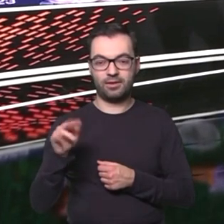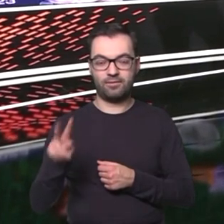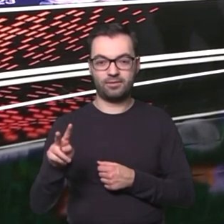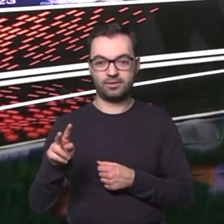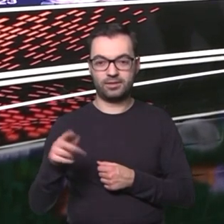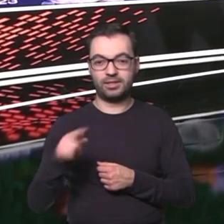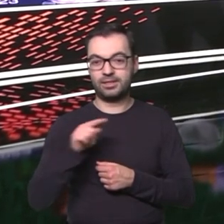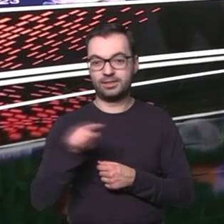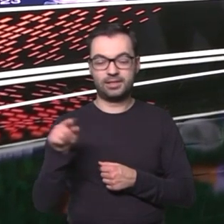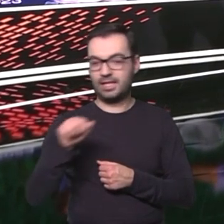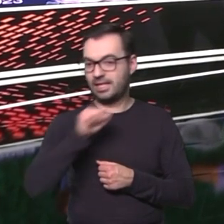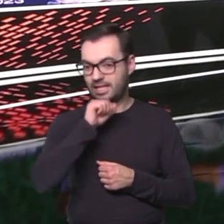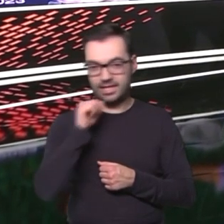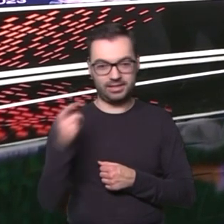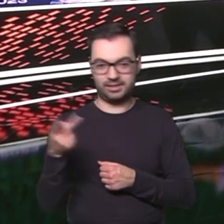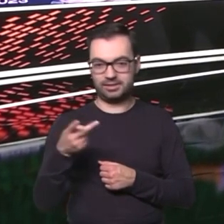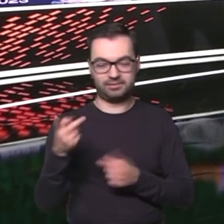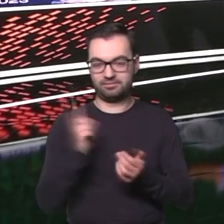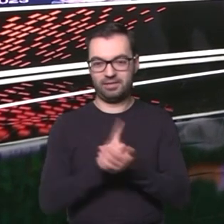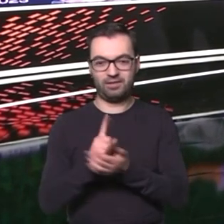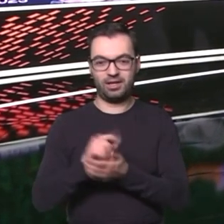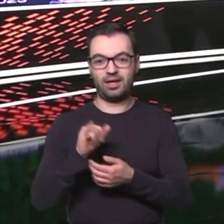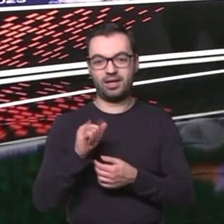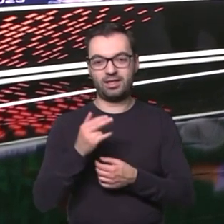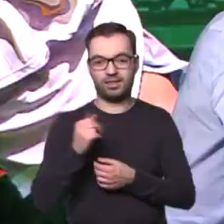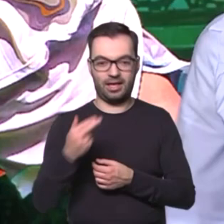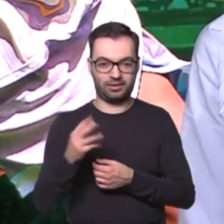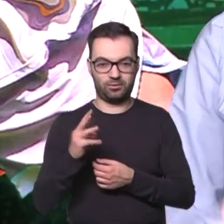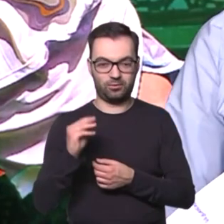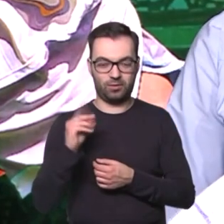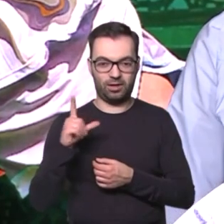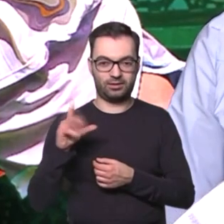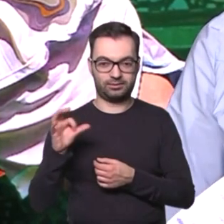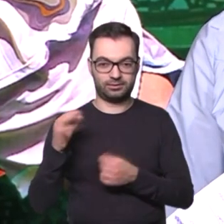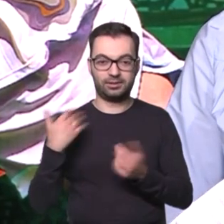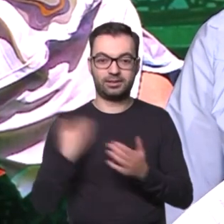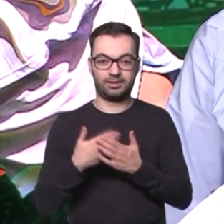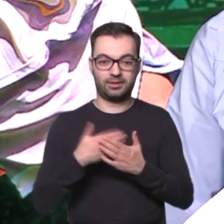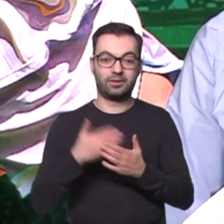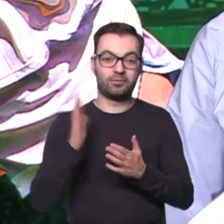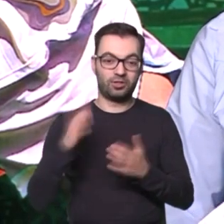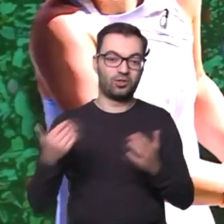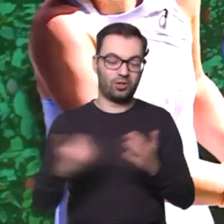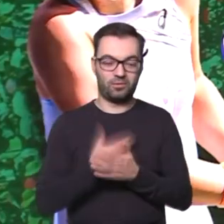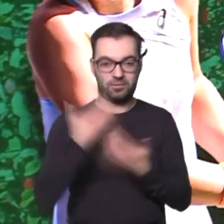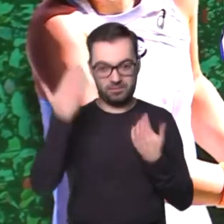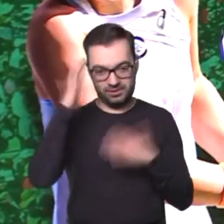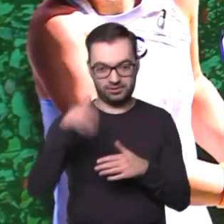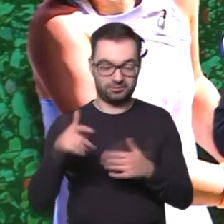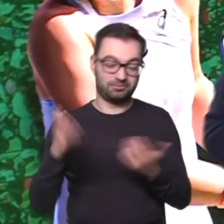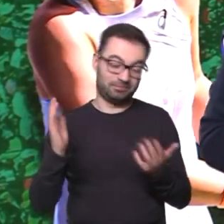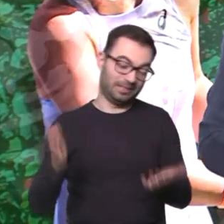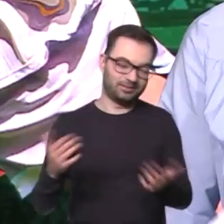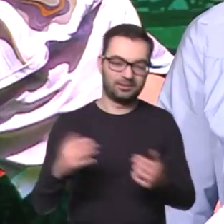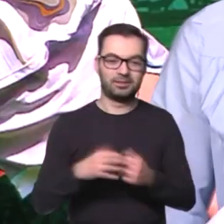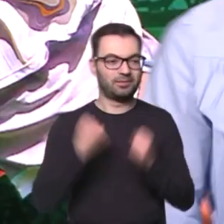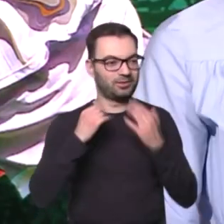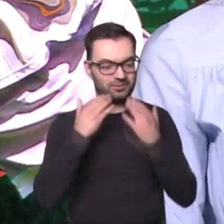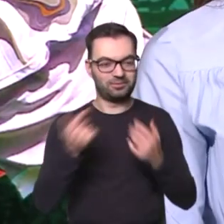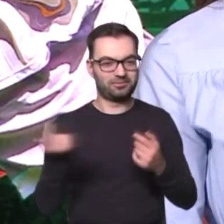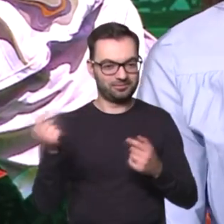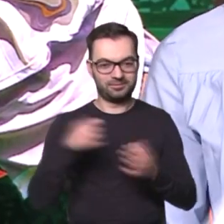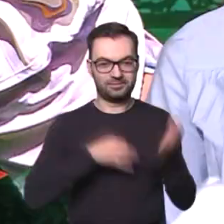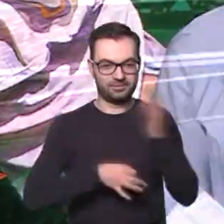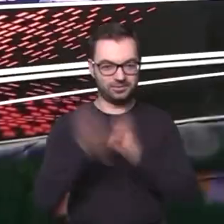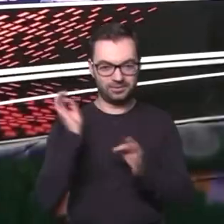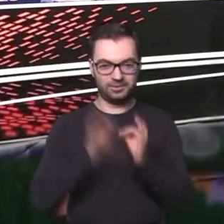tenisistów jeszcze nigdy nie triumfował w Indian Wells, więc będzie po prostu nowy mistrz turnieju w Kalifornii. Tak jest, Agata Bochanek, bardzo dziękuję. Dziękuję bardzo.